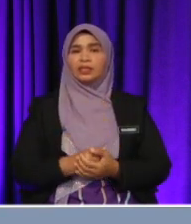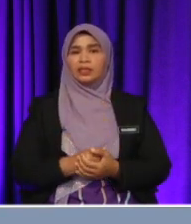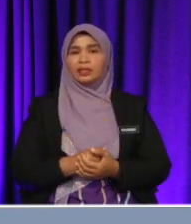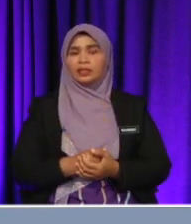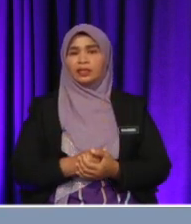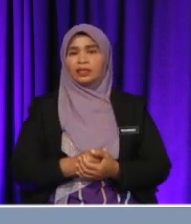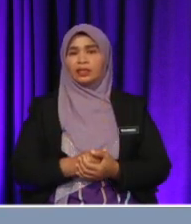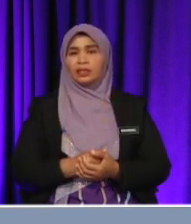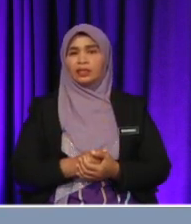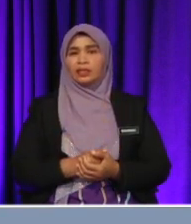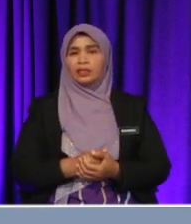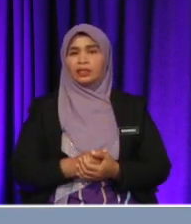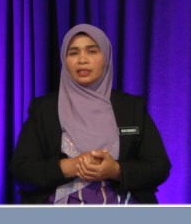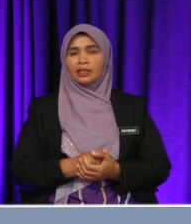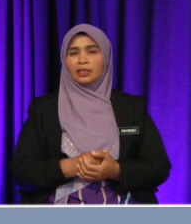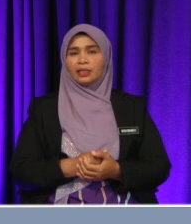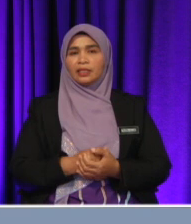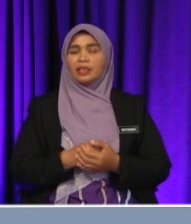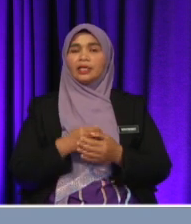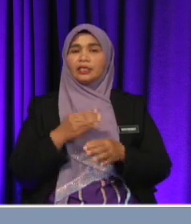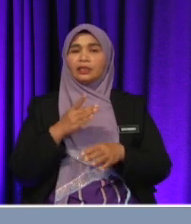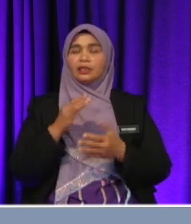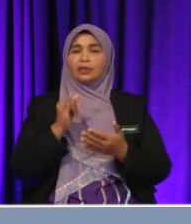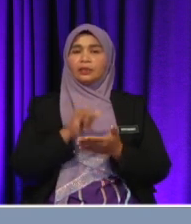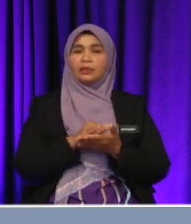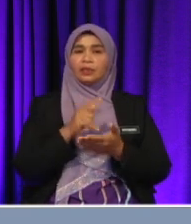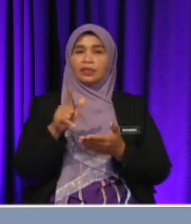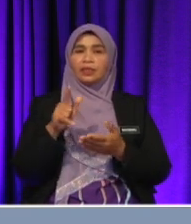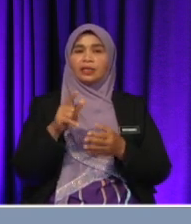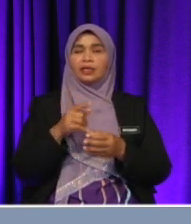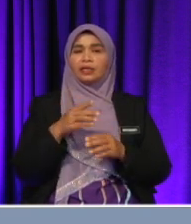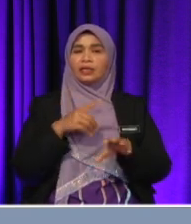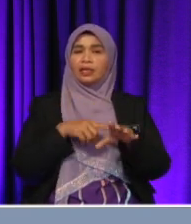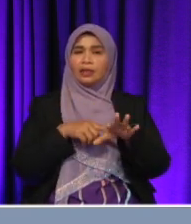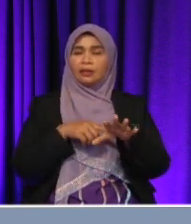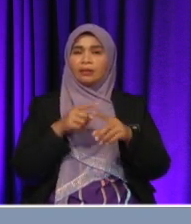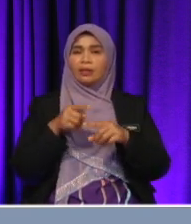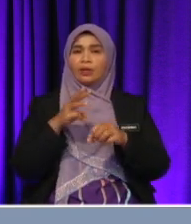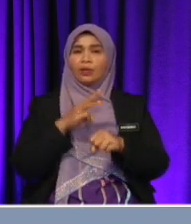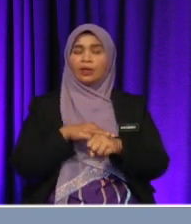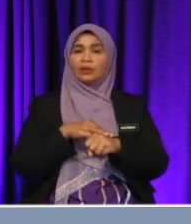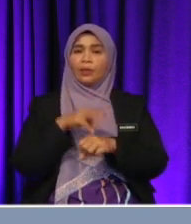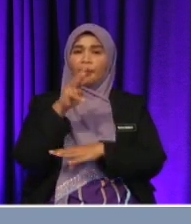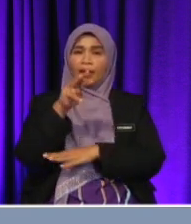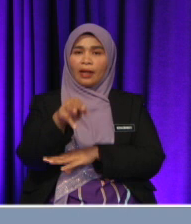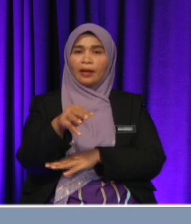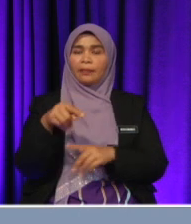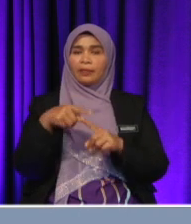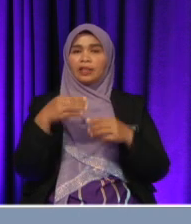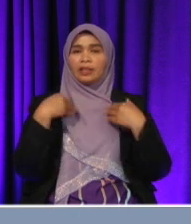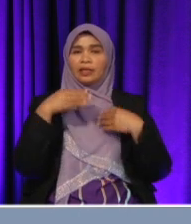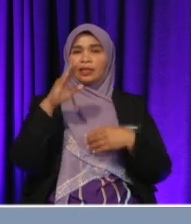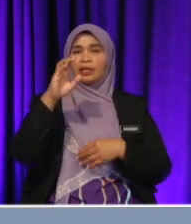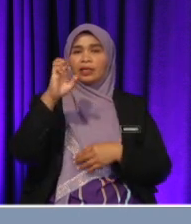banyak duri-duri-duri itu adalah daun sebenarnya Ivan waktu malam bila ada embun Oke